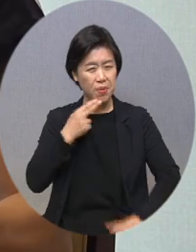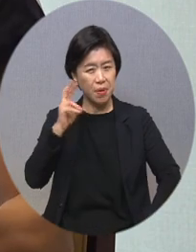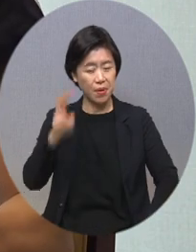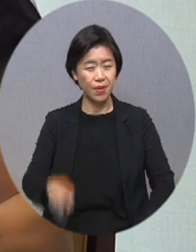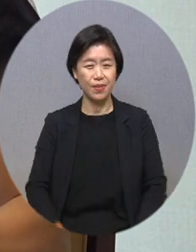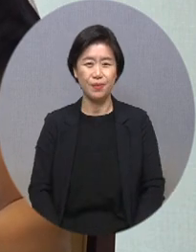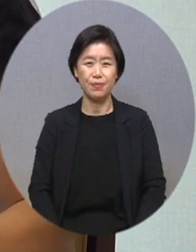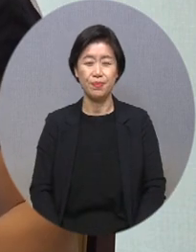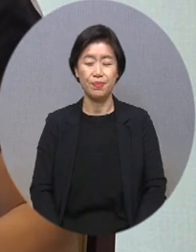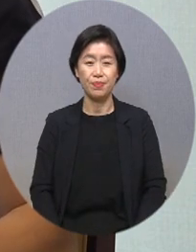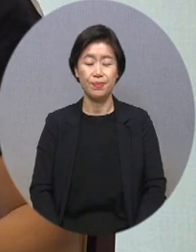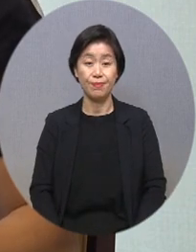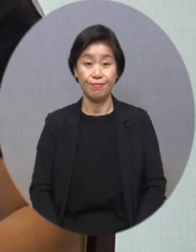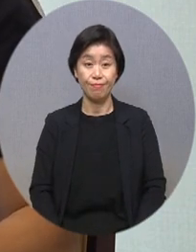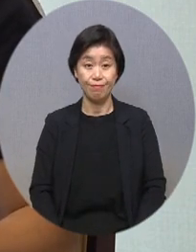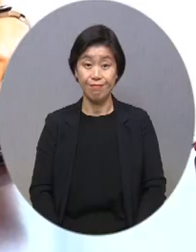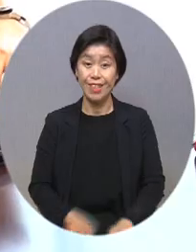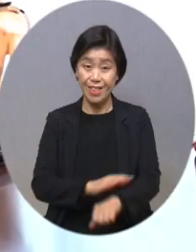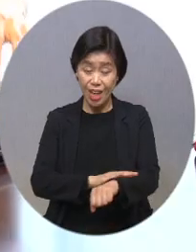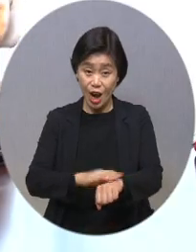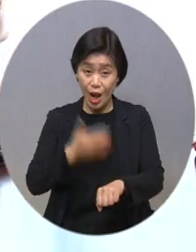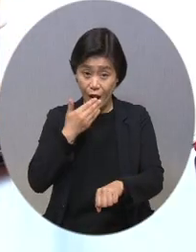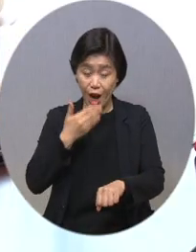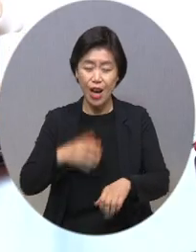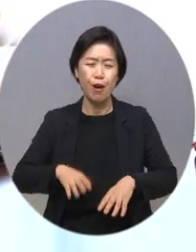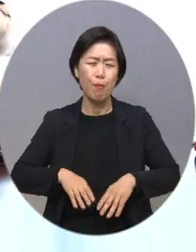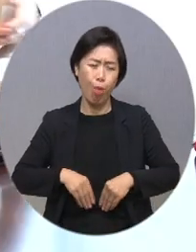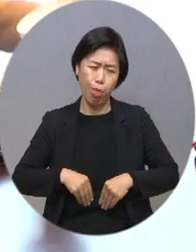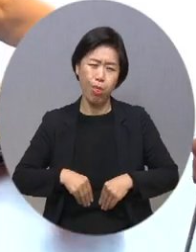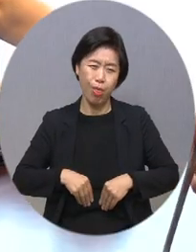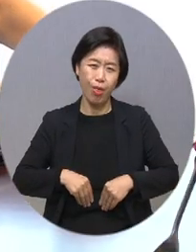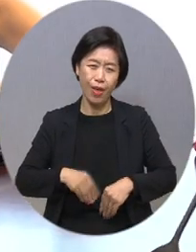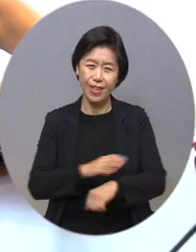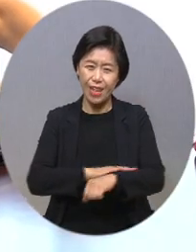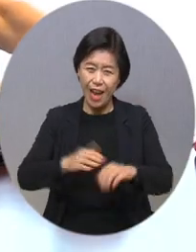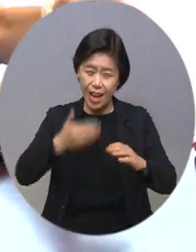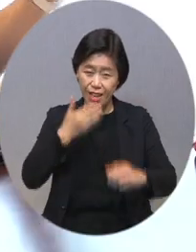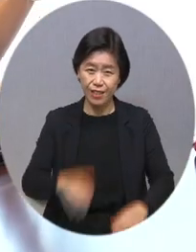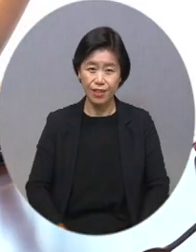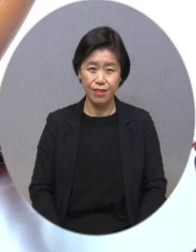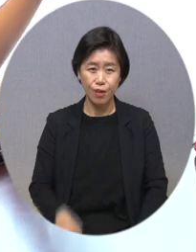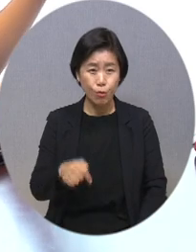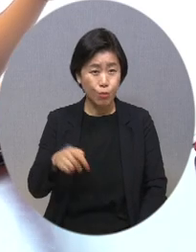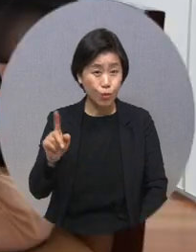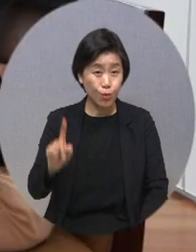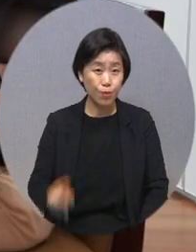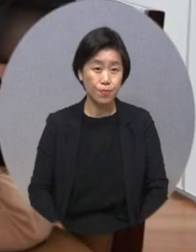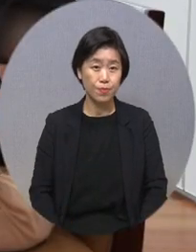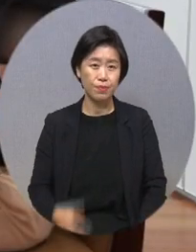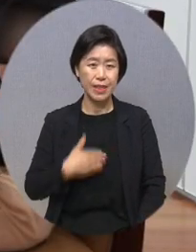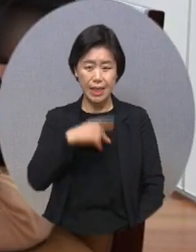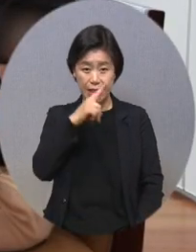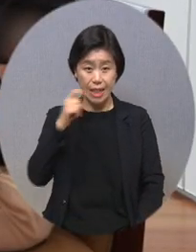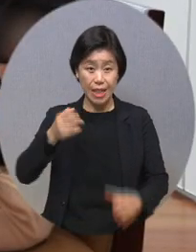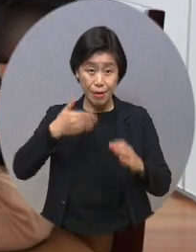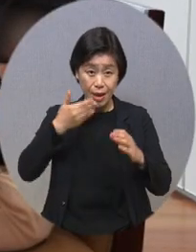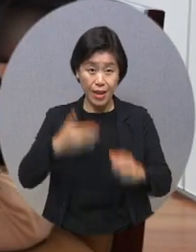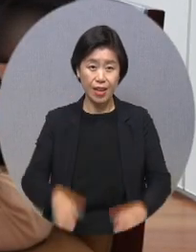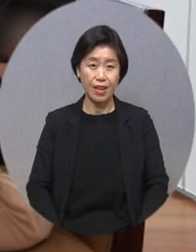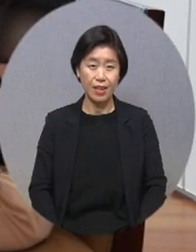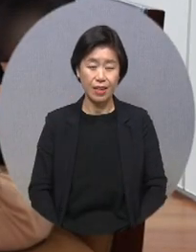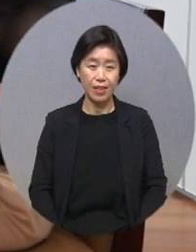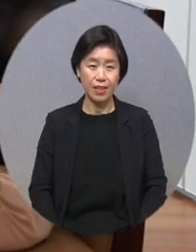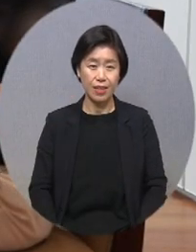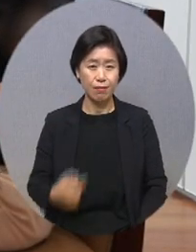우와, 배고팠는데. 와, 진짜 오로지 맛있겠다. 이게 뭐야? 우와. 맛있겠다. 완자장 봐. 이거 수확한 거